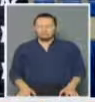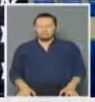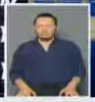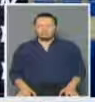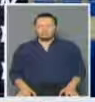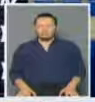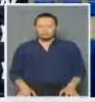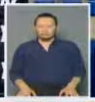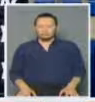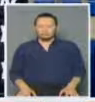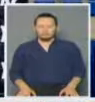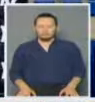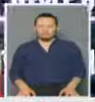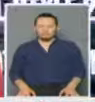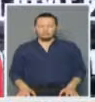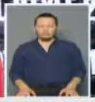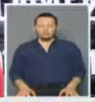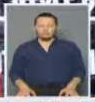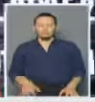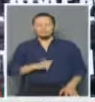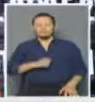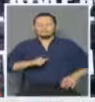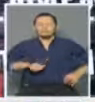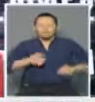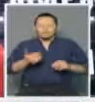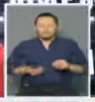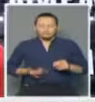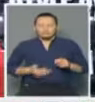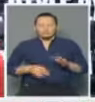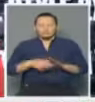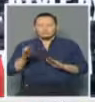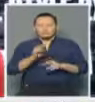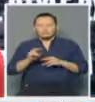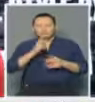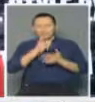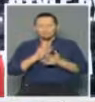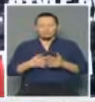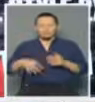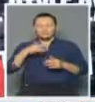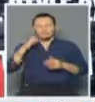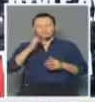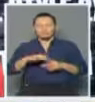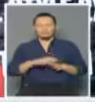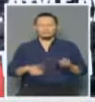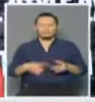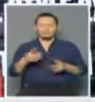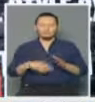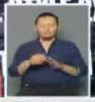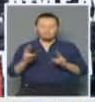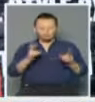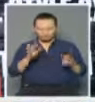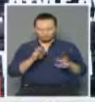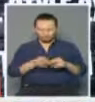Цель нашего мероприятия, это, конечно, самое первое, это пропаганда здорового образа жизни. Это поднятие культуры нашего уровня, там, вот, танцев.